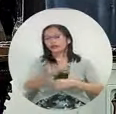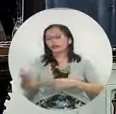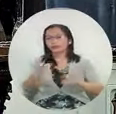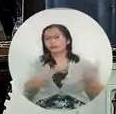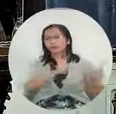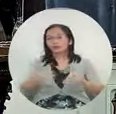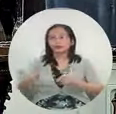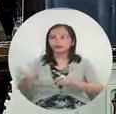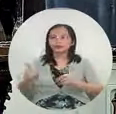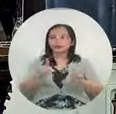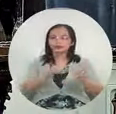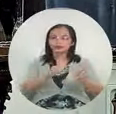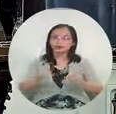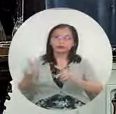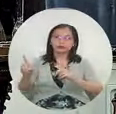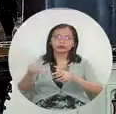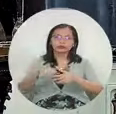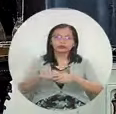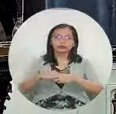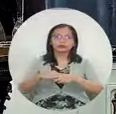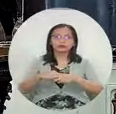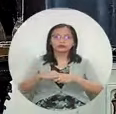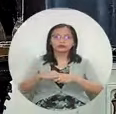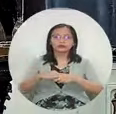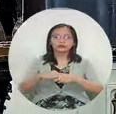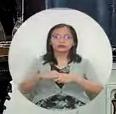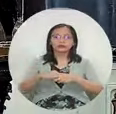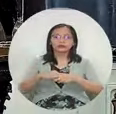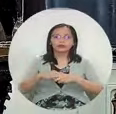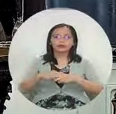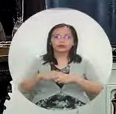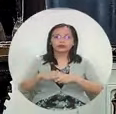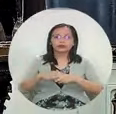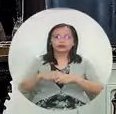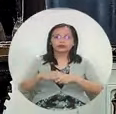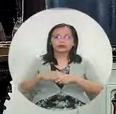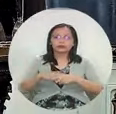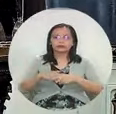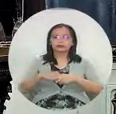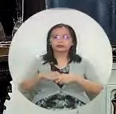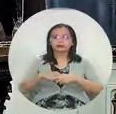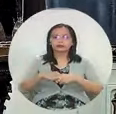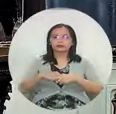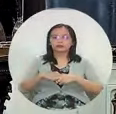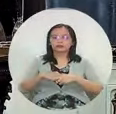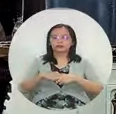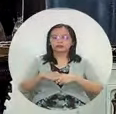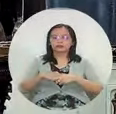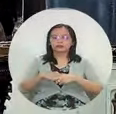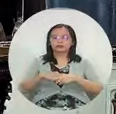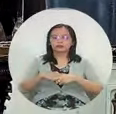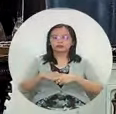Nya isog ra ba kayo? Kana mga kantang lisod, mo iyang ikanta?